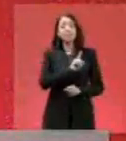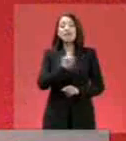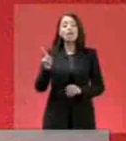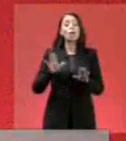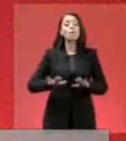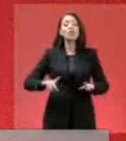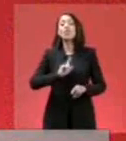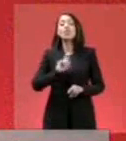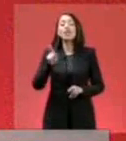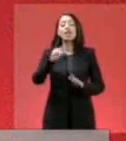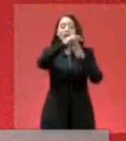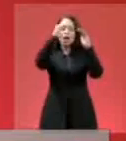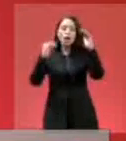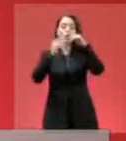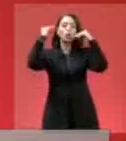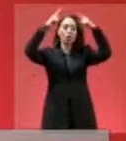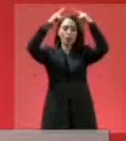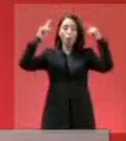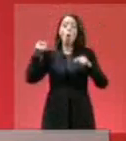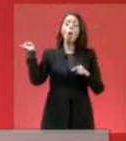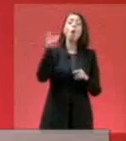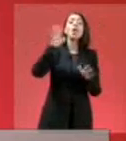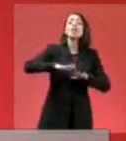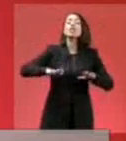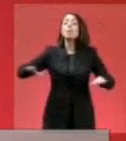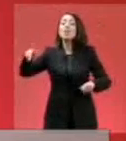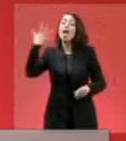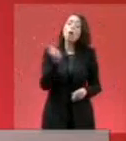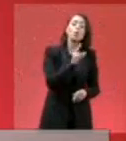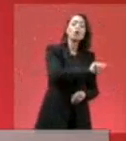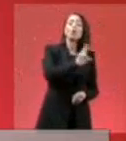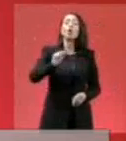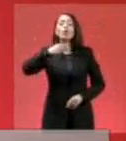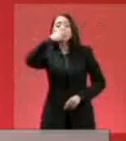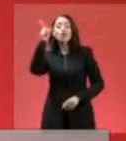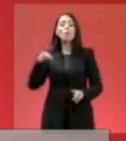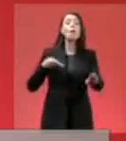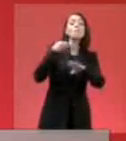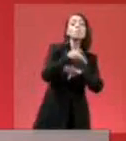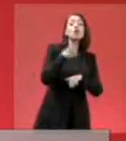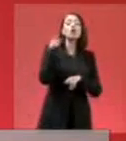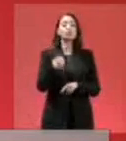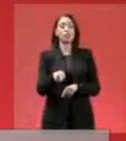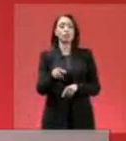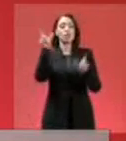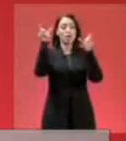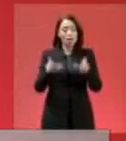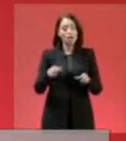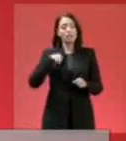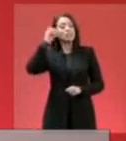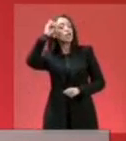δεν είναι παιδί κατώτερου Θεού. Όλα τα παιδιά στον τόπο μας έχουν το ίδιο δικαίωμα πρόσβασης στο αγαθό που λέγεται